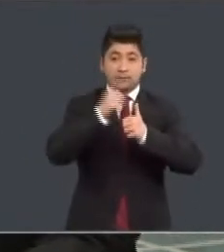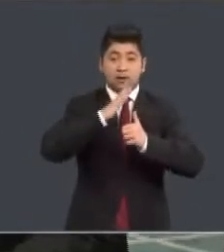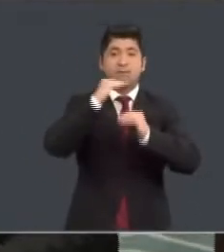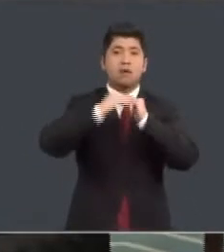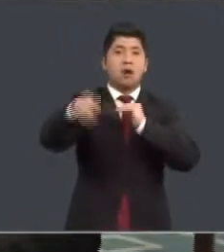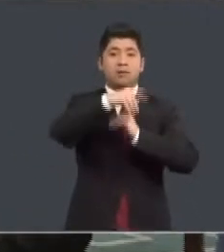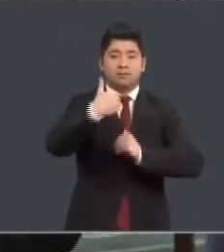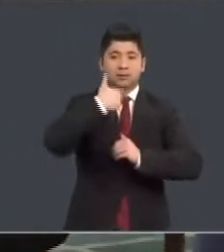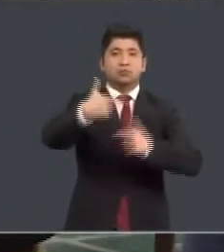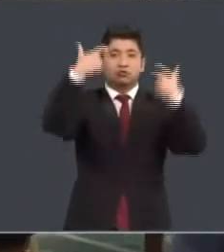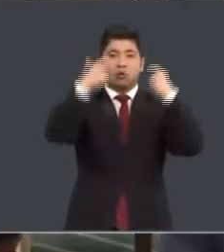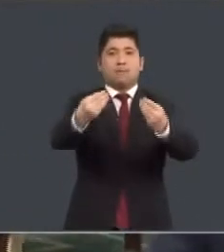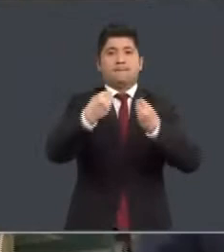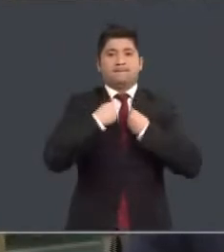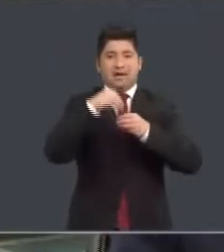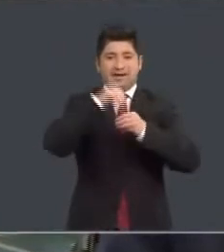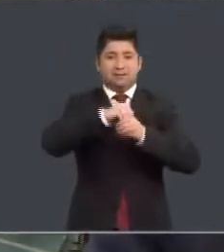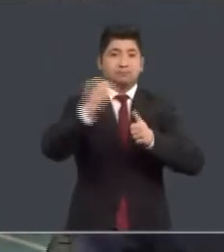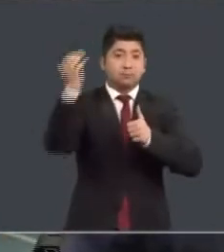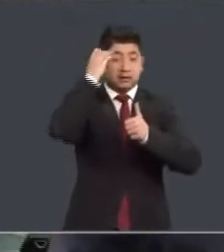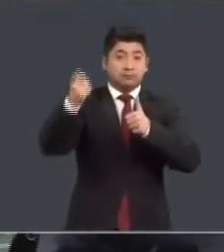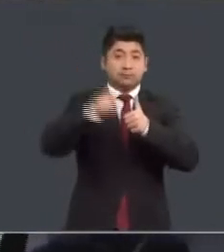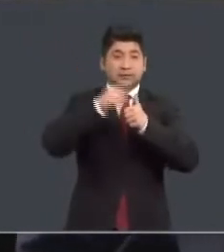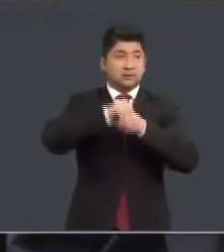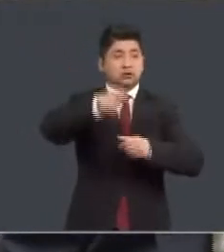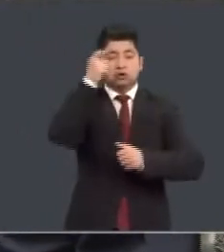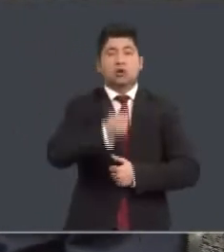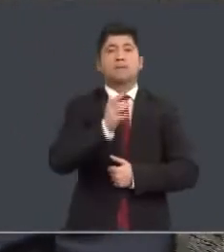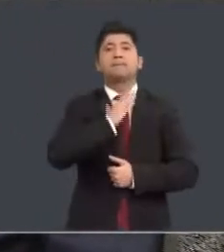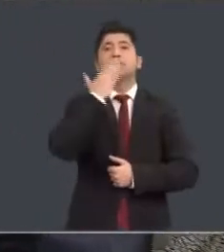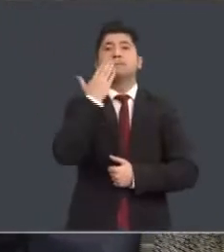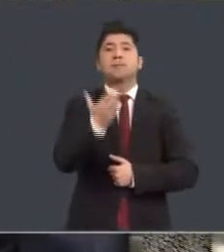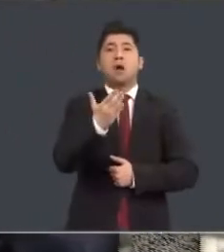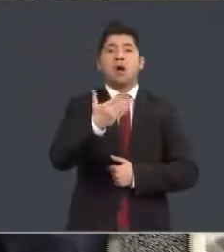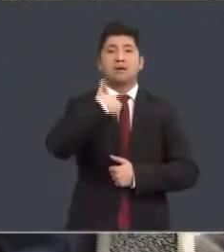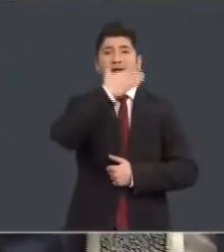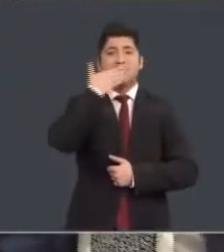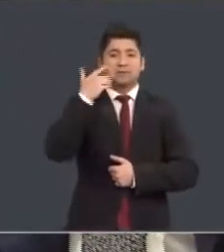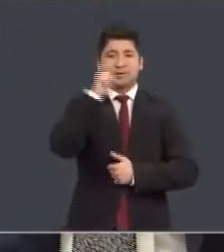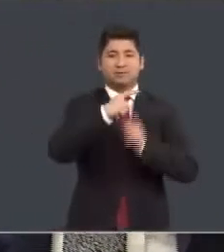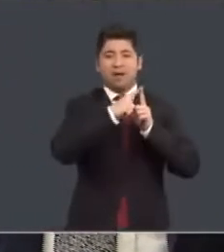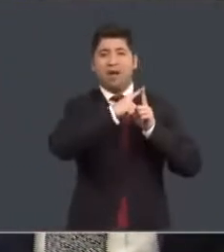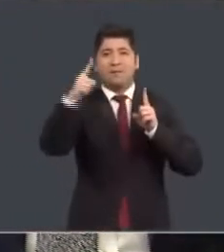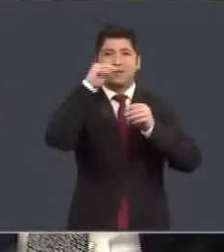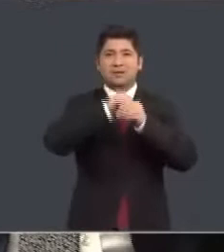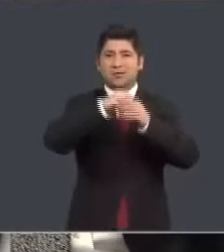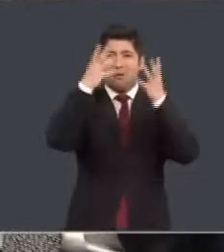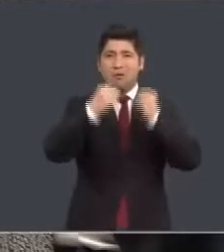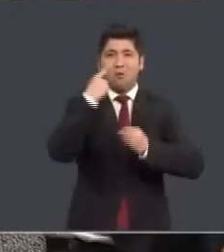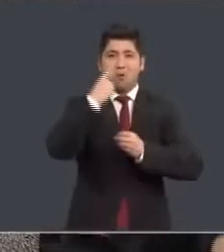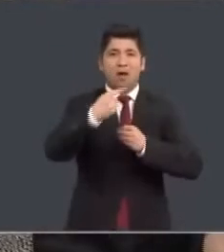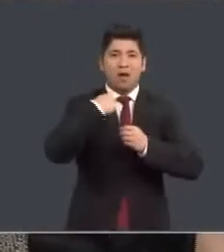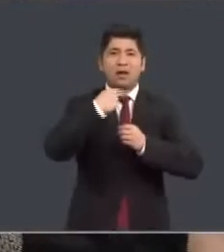fiyatlarını 10.00 başına kırmızı mercimekte 5000 lira yeşil mercimekli 4150 lira nohut laysa 4050 lira olarak